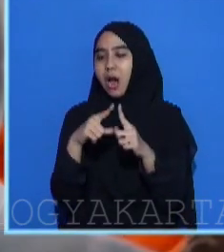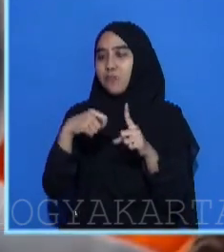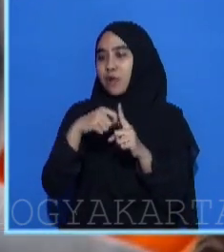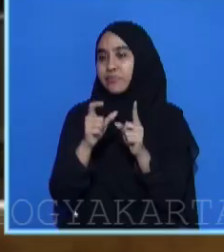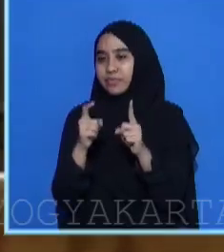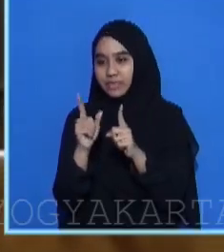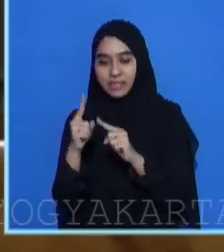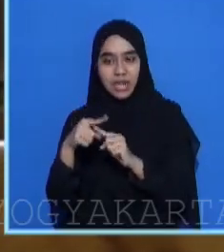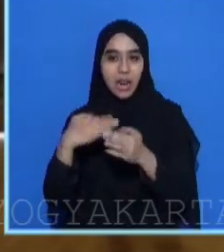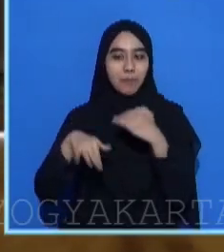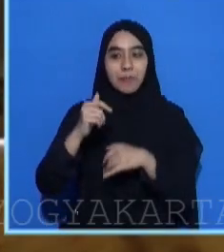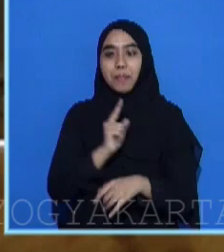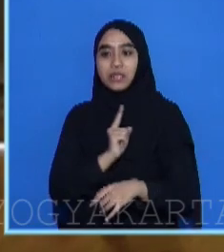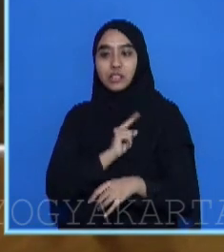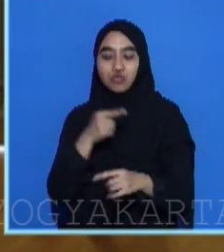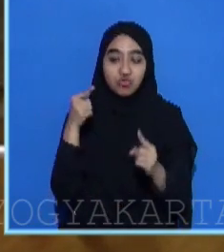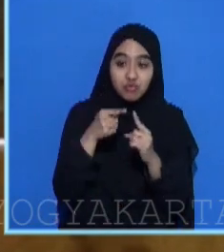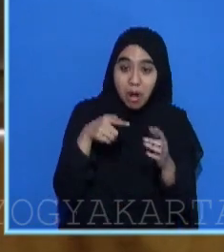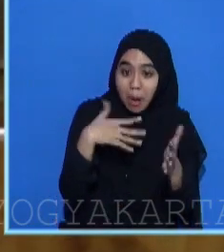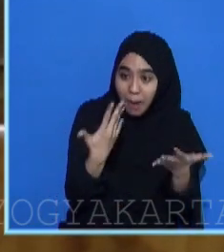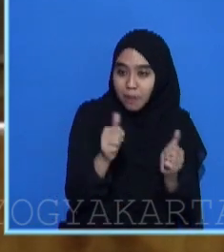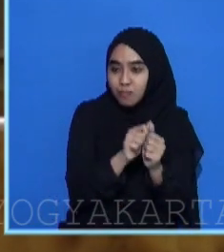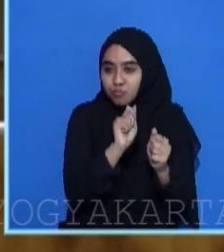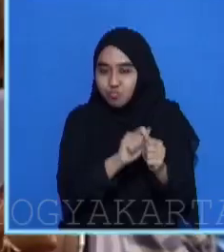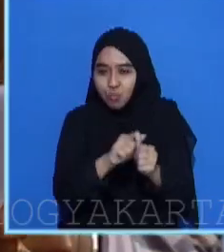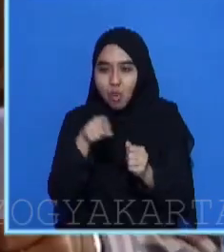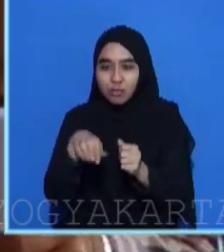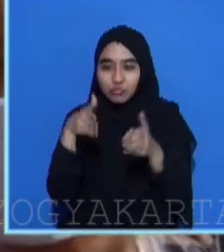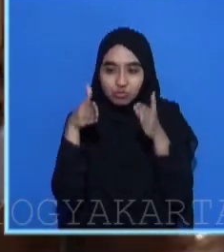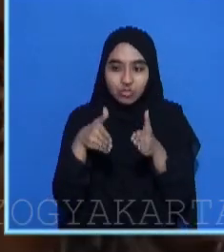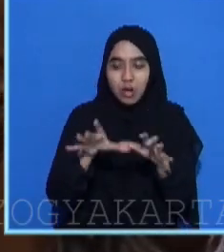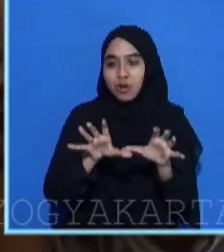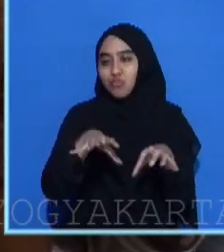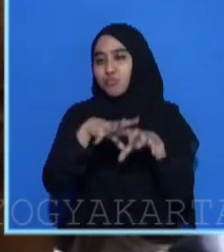para anggota KWT dapat menciptakan usaha produktif dalam lingkup rumah tangga yang dapat menambah penghasilan